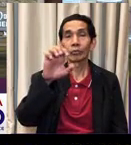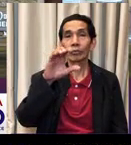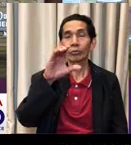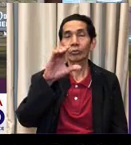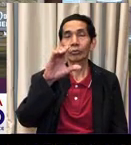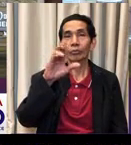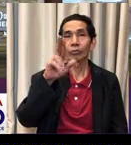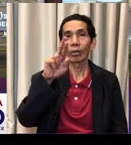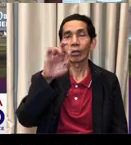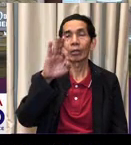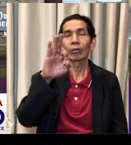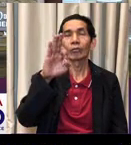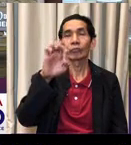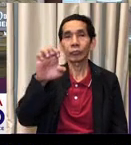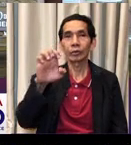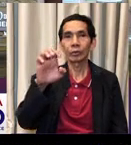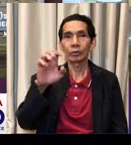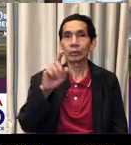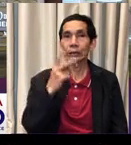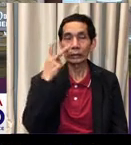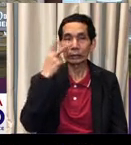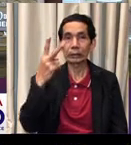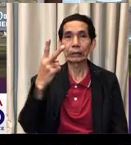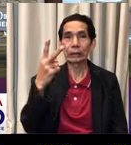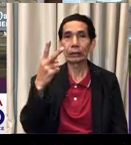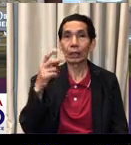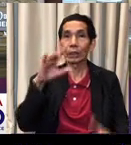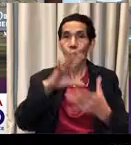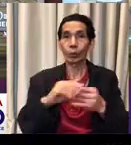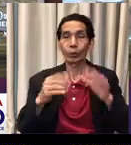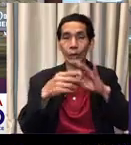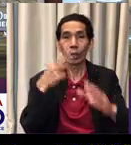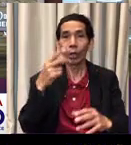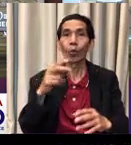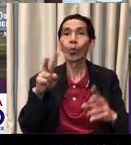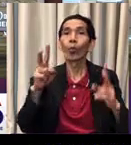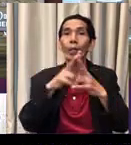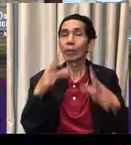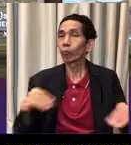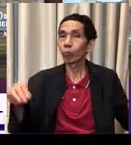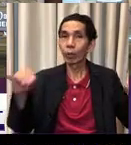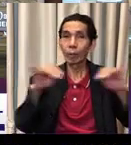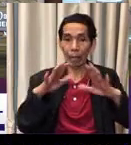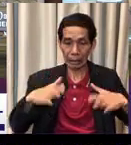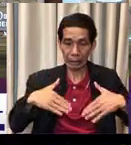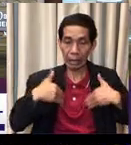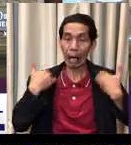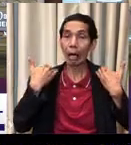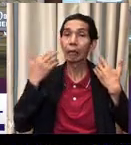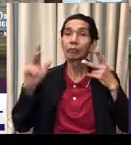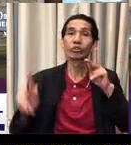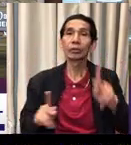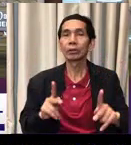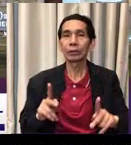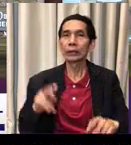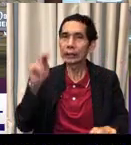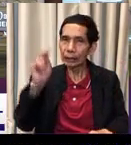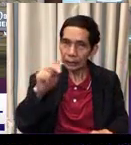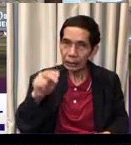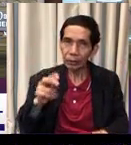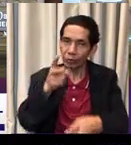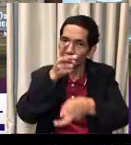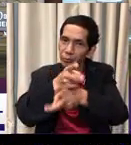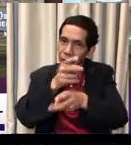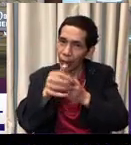Ito, talaga to. O, kasi tingnan ninyo ha. Ikukwento ko sa inyo anong halaga. Yan, mga minor-minor de edad talaga. Kailangan talaga